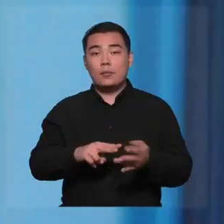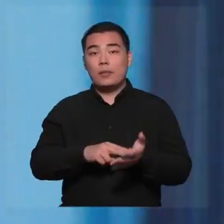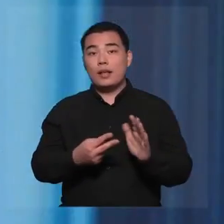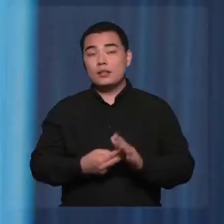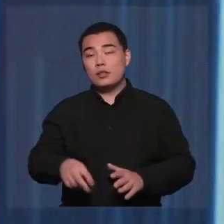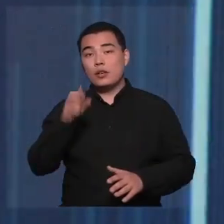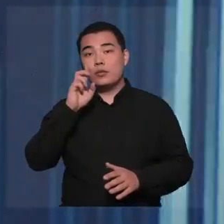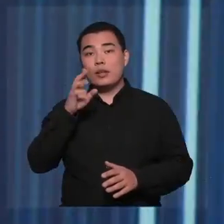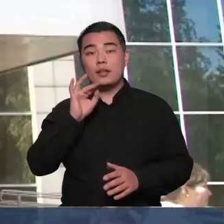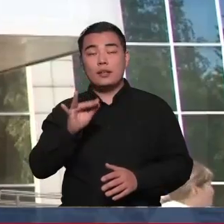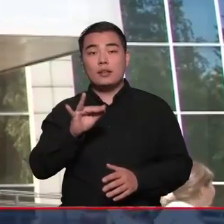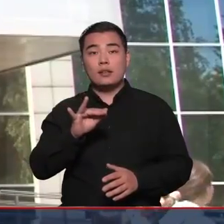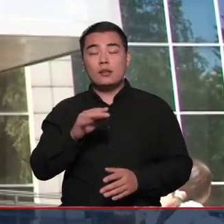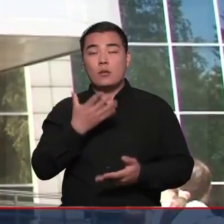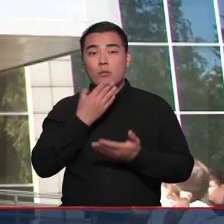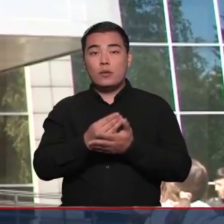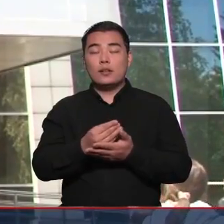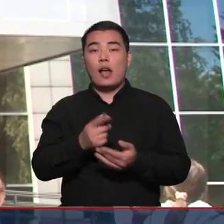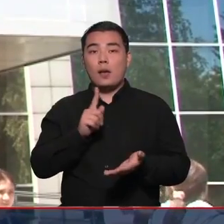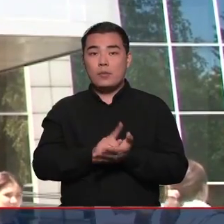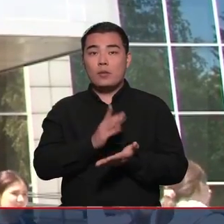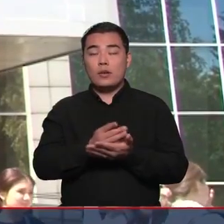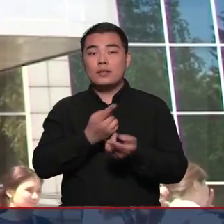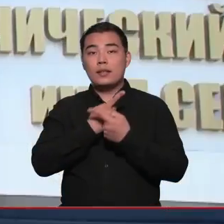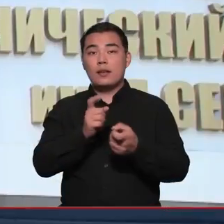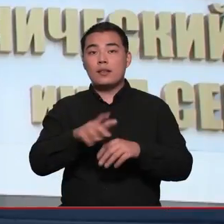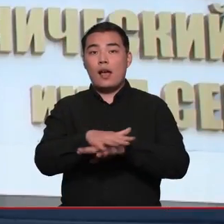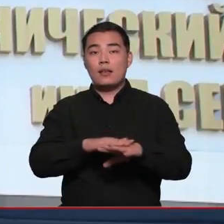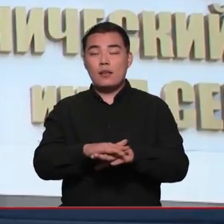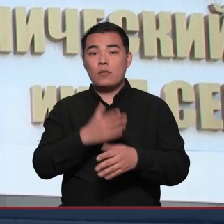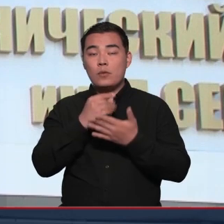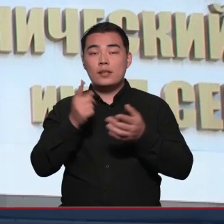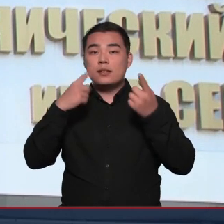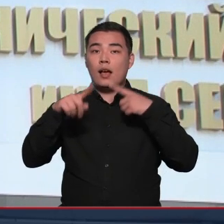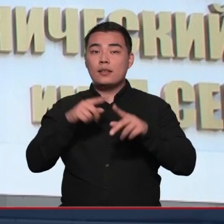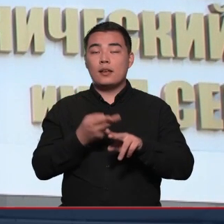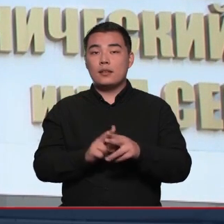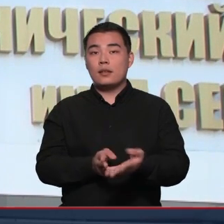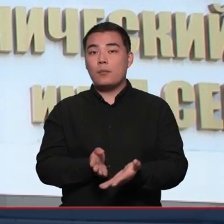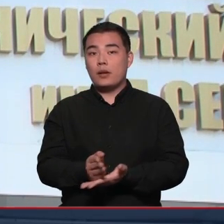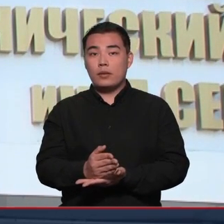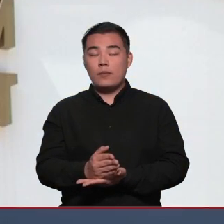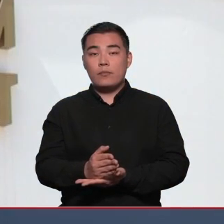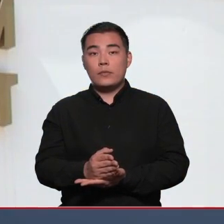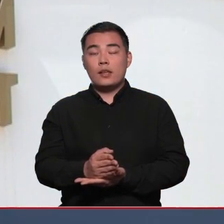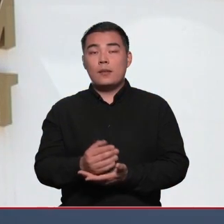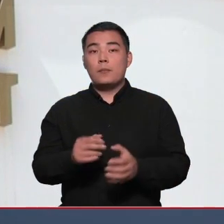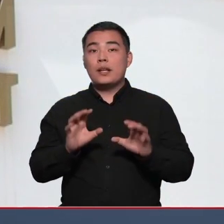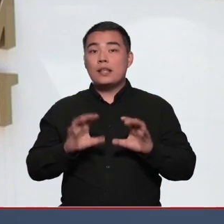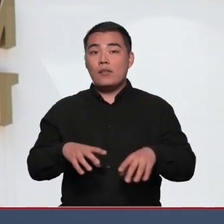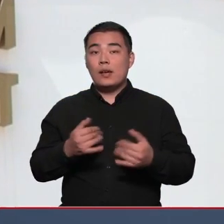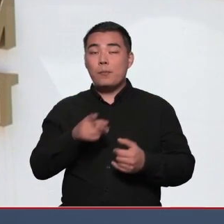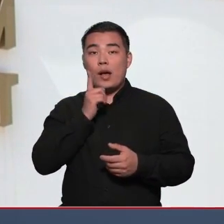для страны и считают своим долгом информировать население, делиться своими знаниями в этом направлении. Представители